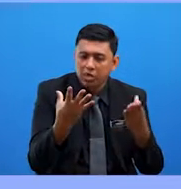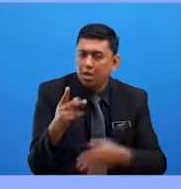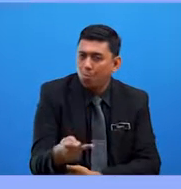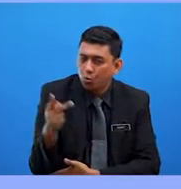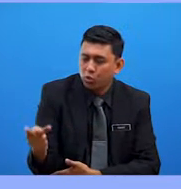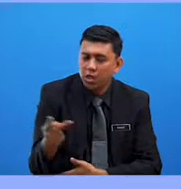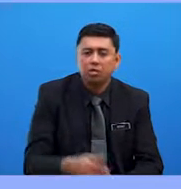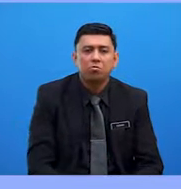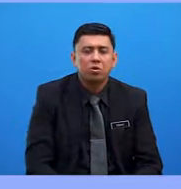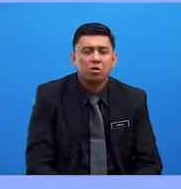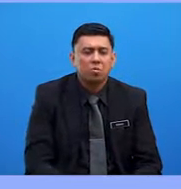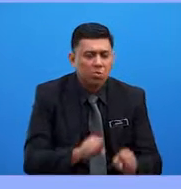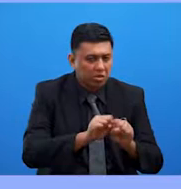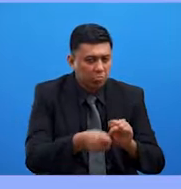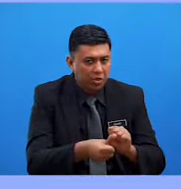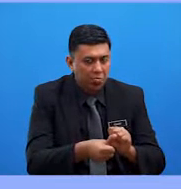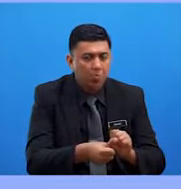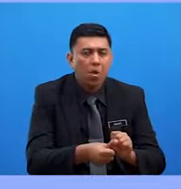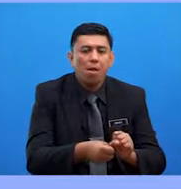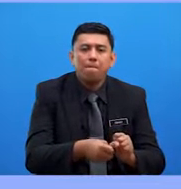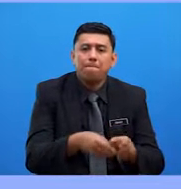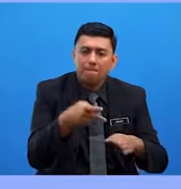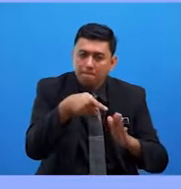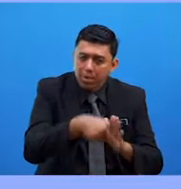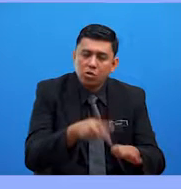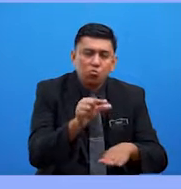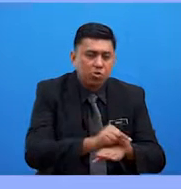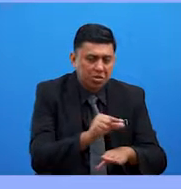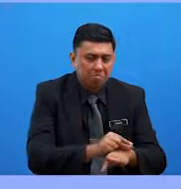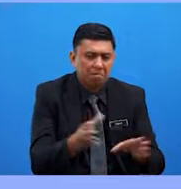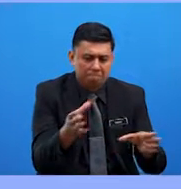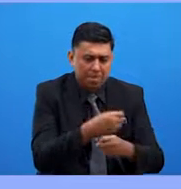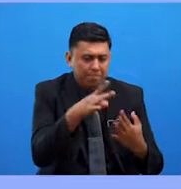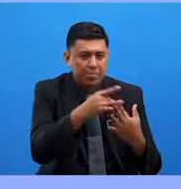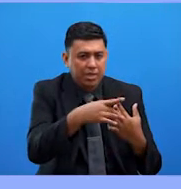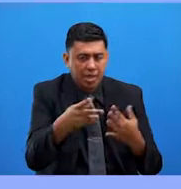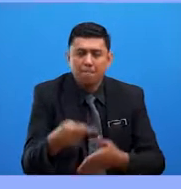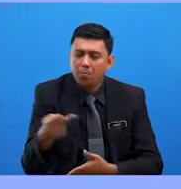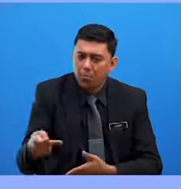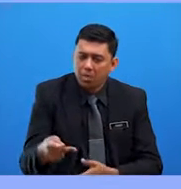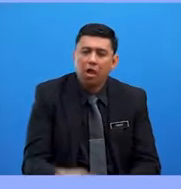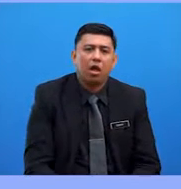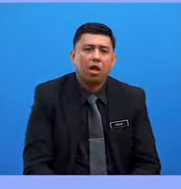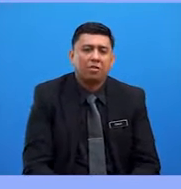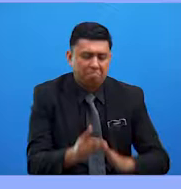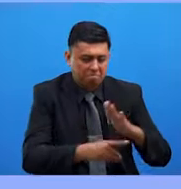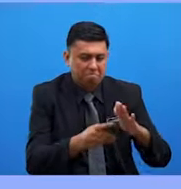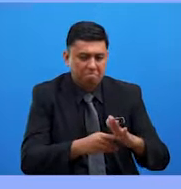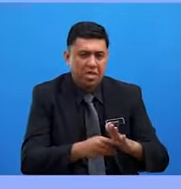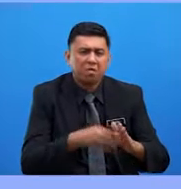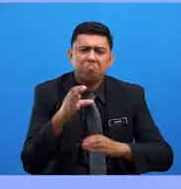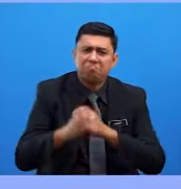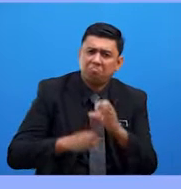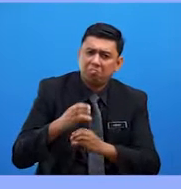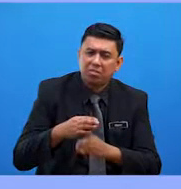produk supaya pengguna mempunyai ruang untuk memilih produk berdasarkan citarasa mereka. Yang